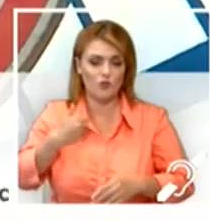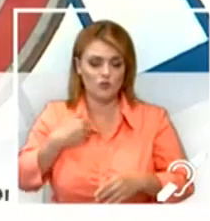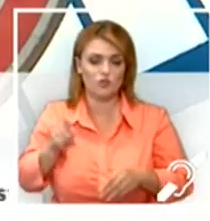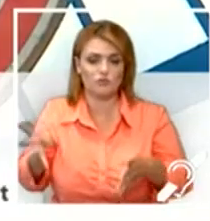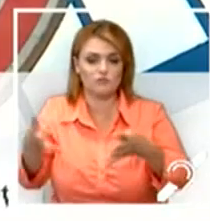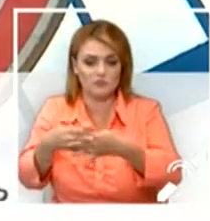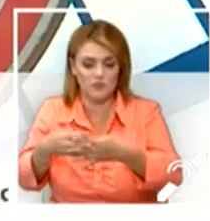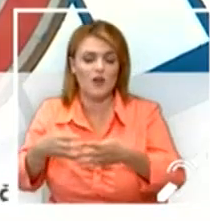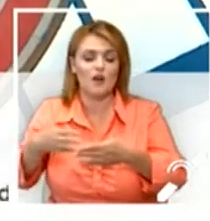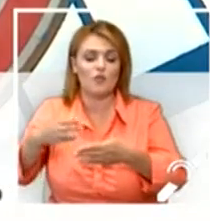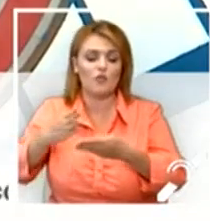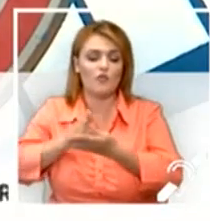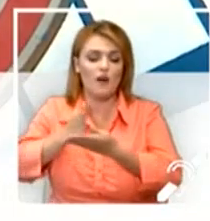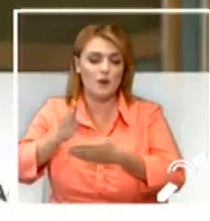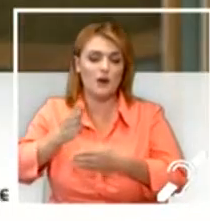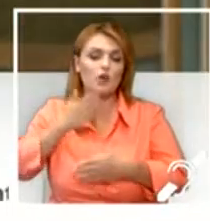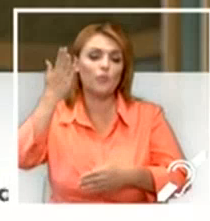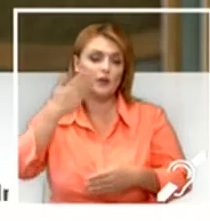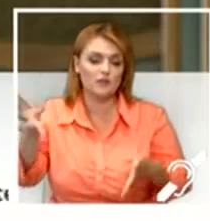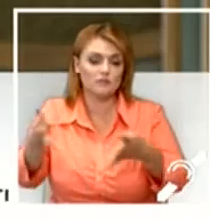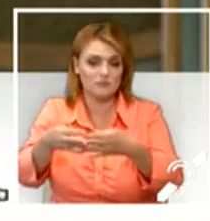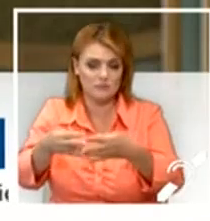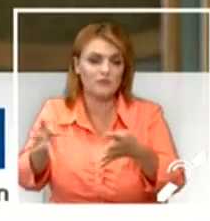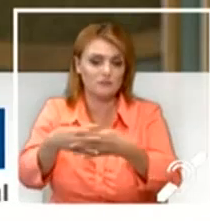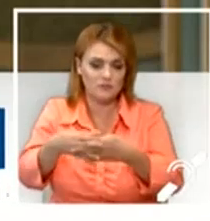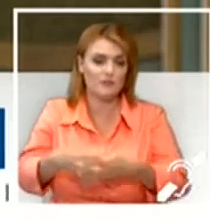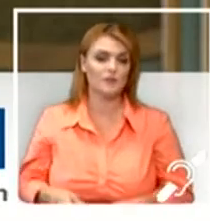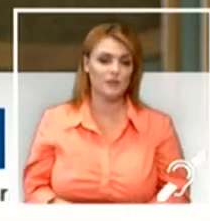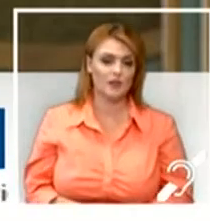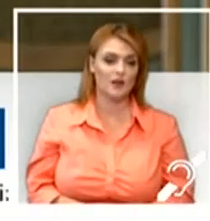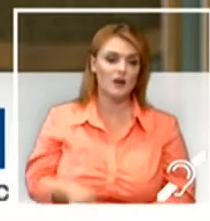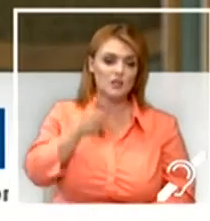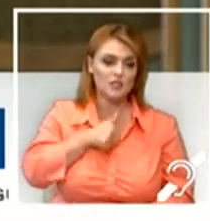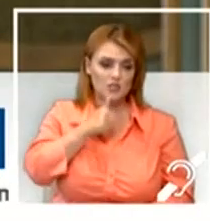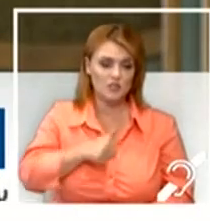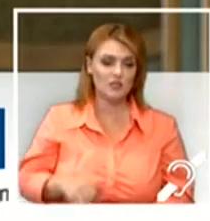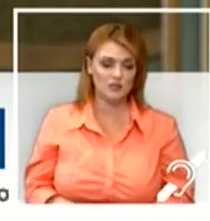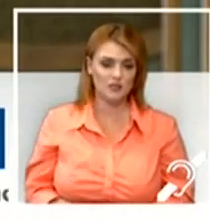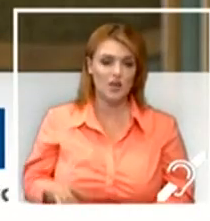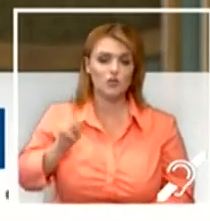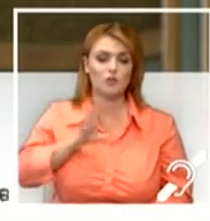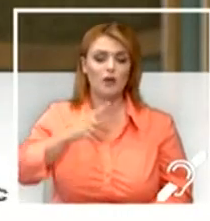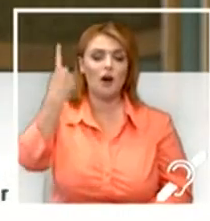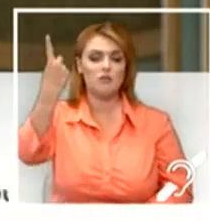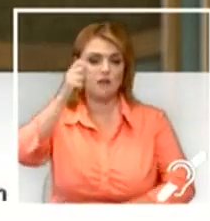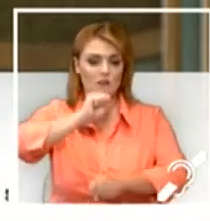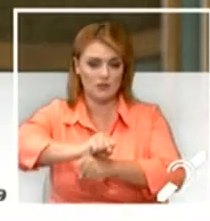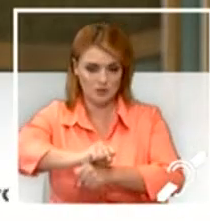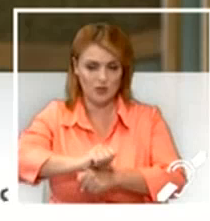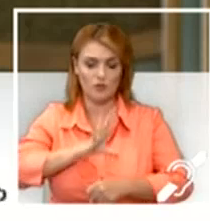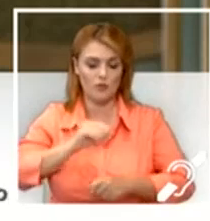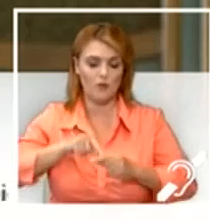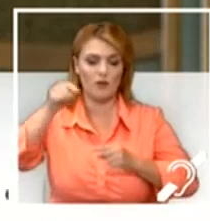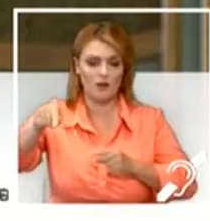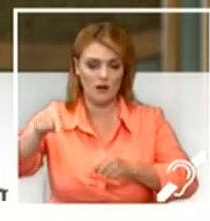Moldova-România. Noi nu vorbim la moment despre un control comun, dar o vămuire comună, după principiul unei singure opriri. Dar practic cam aceiași pur și simplu